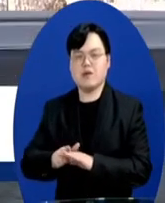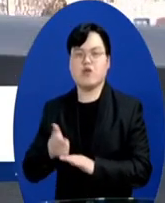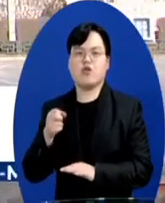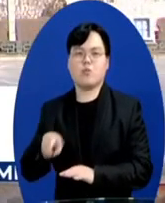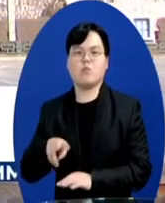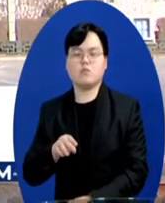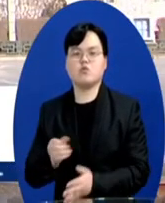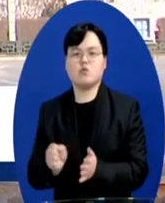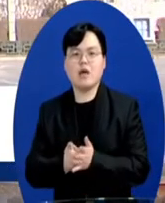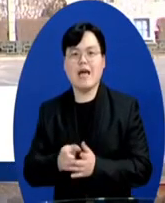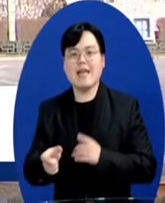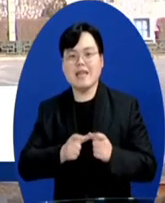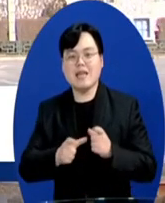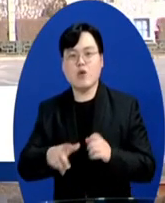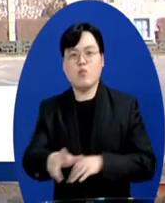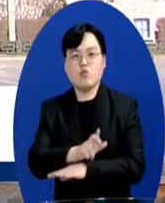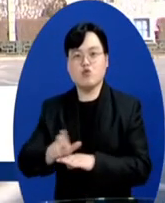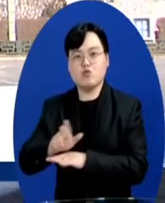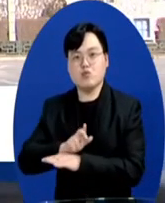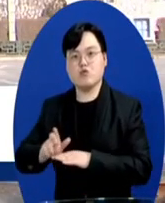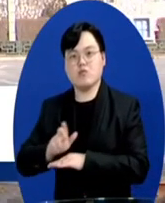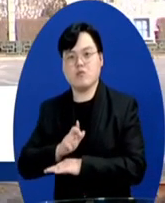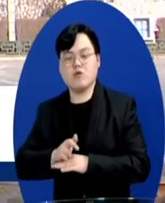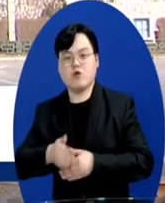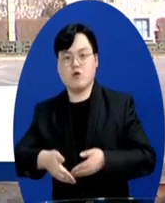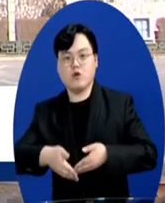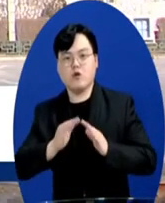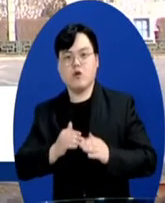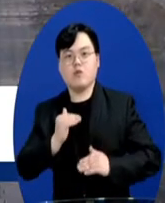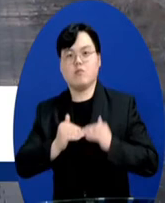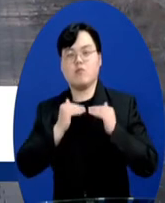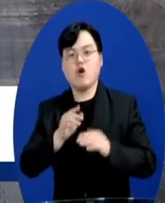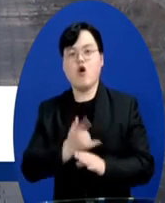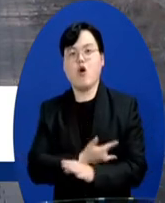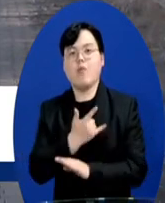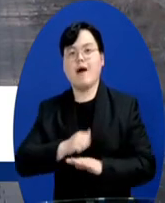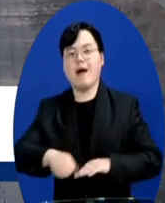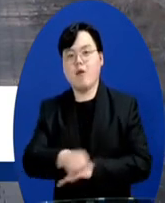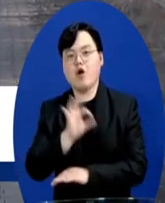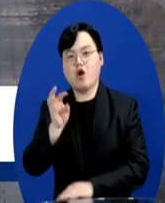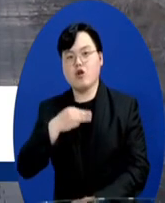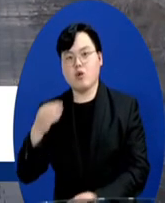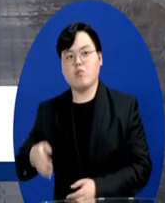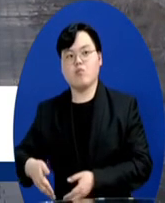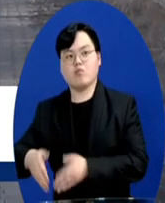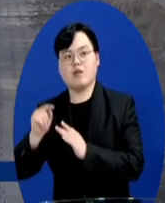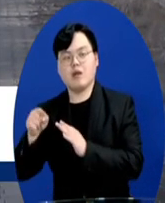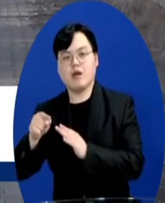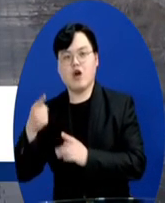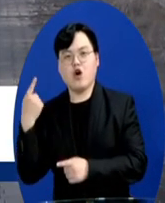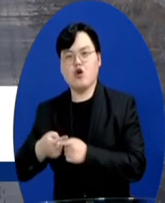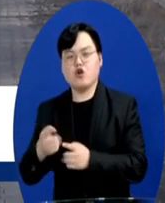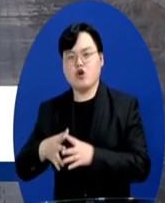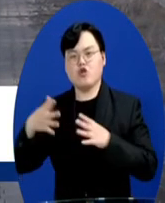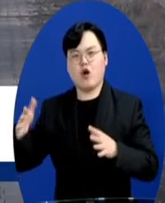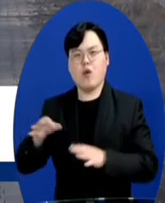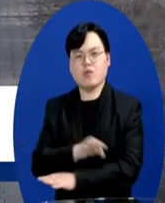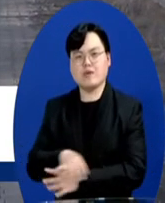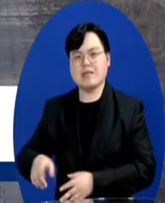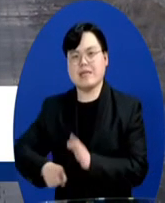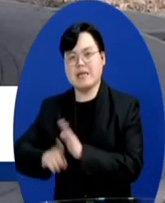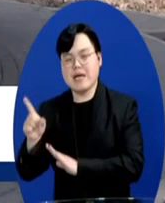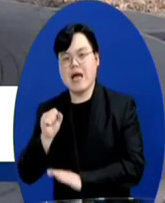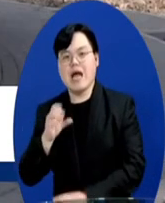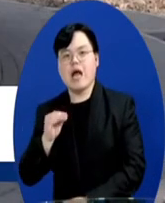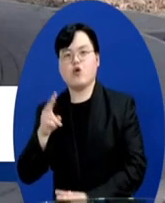гээд эдийн засгийн бүсчилсэн хөгжлийн хамгийн ойрын жишээг бид Өмнөгов аймгийн Оюу Толгон бүтээн байгуулалтаас харж байна. Орон нутагт томоохон төсөл эхлүүлж,